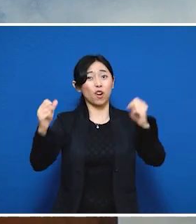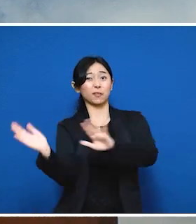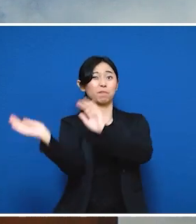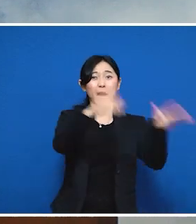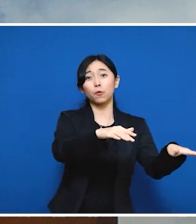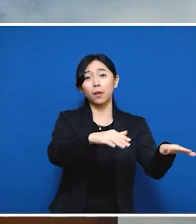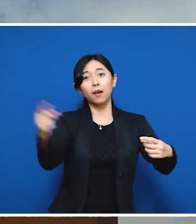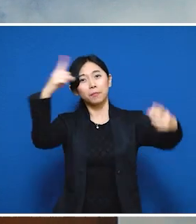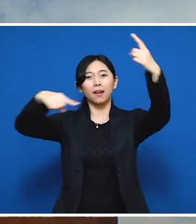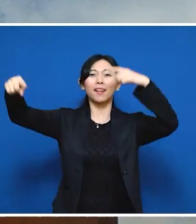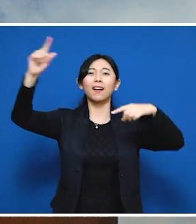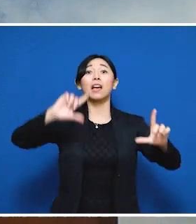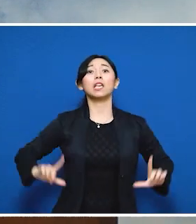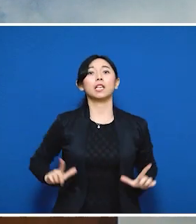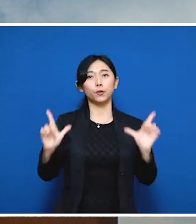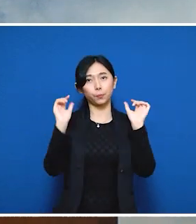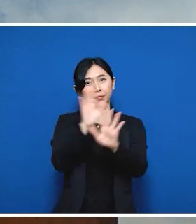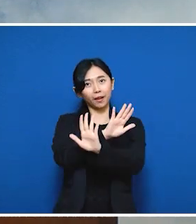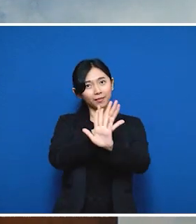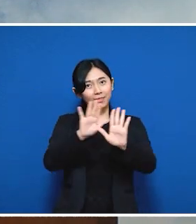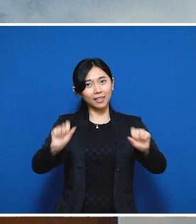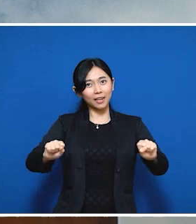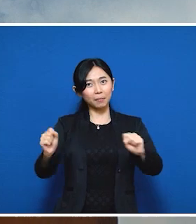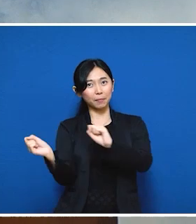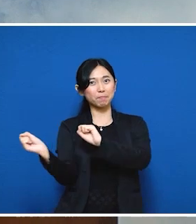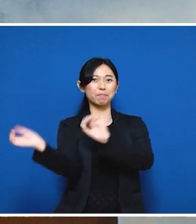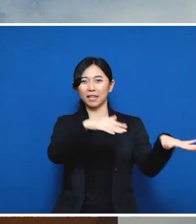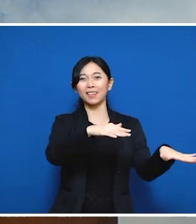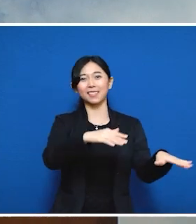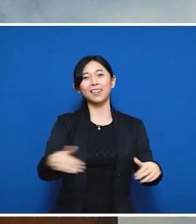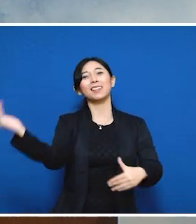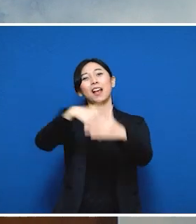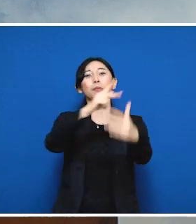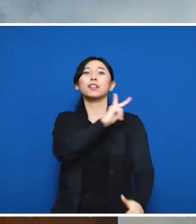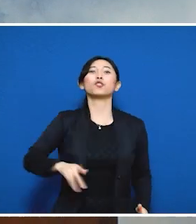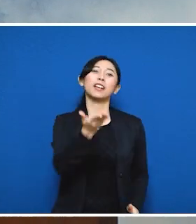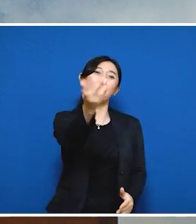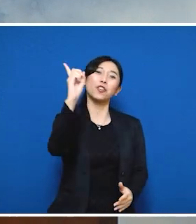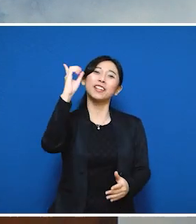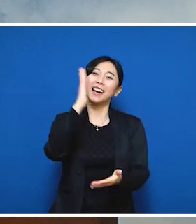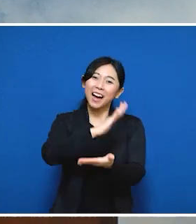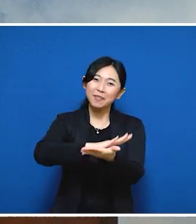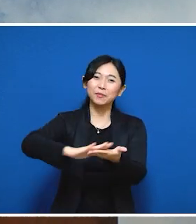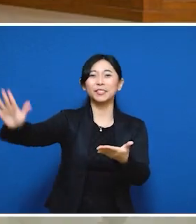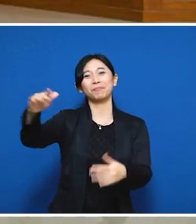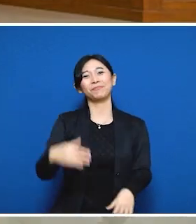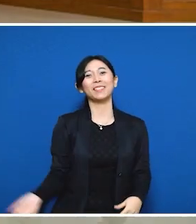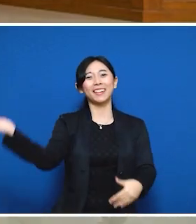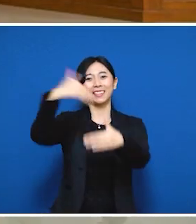dan mendatangkan hidup yang tidak dapat binasa. Di dalam Kristus engkau telah